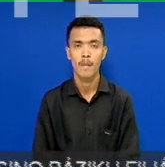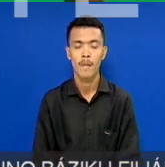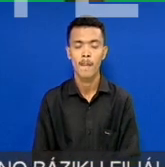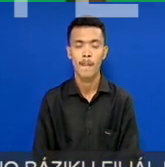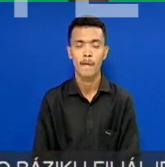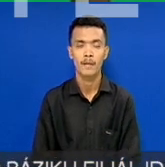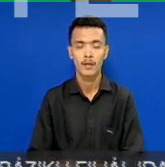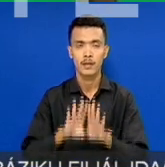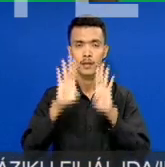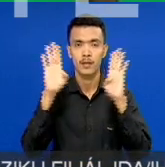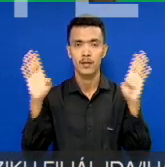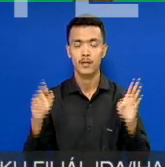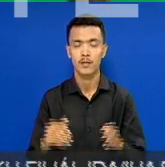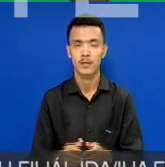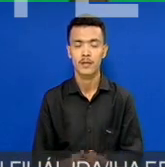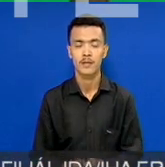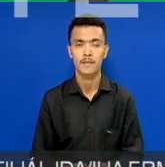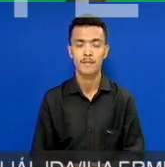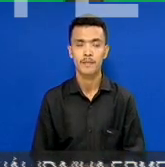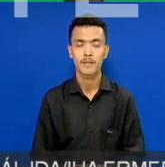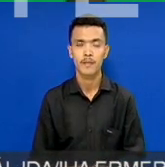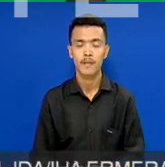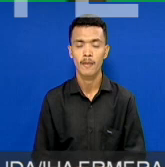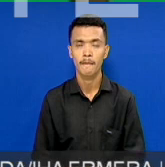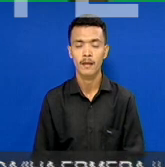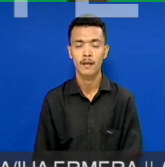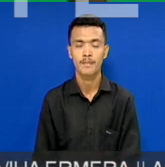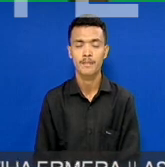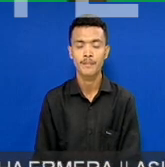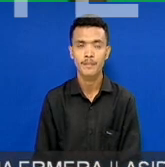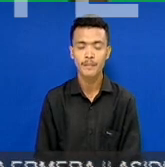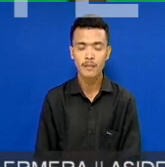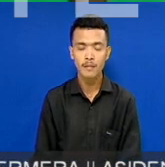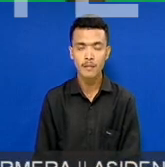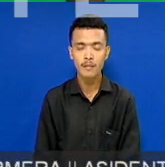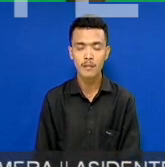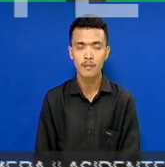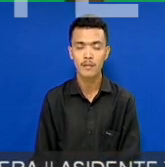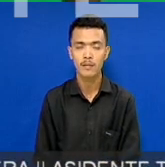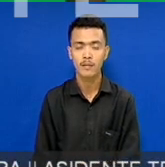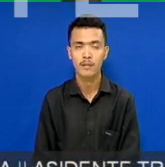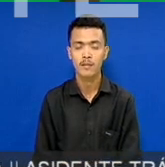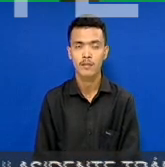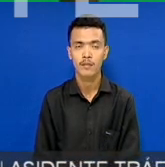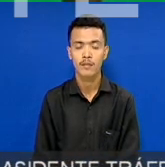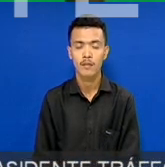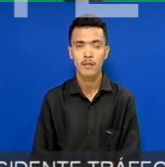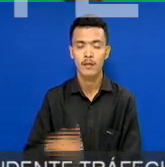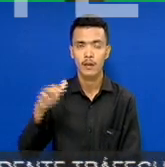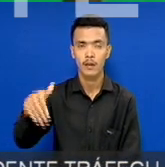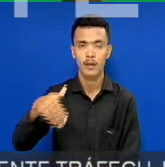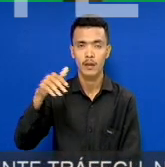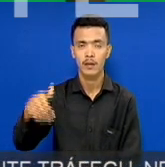tulog katan areal na beke agor hela si service hela ito niya ba eksabalo